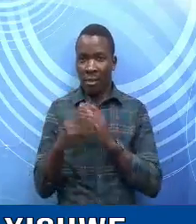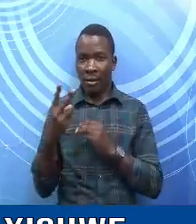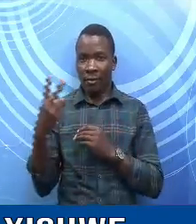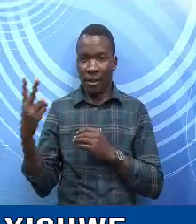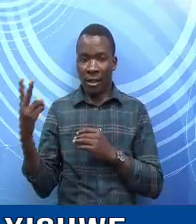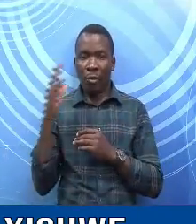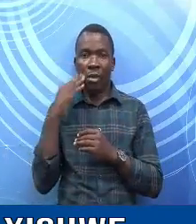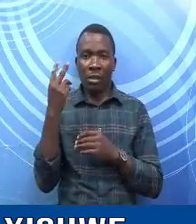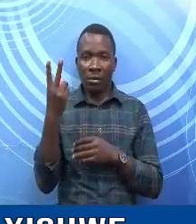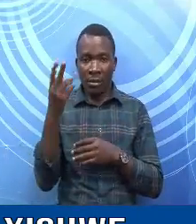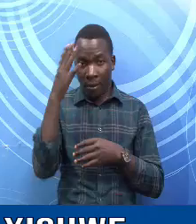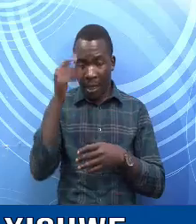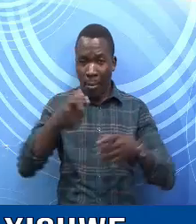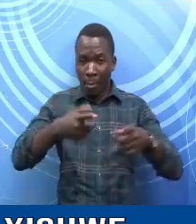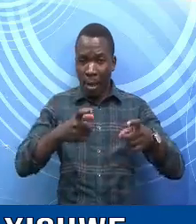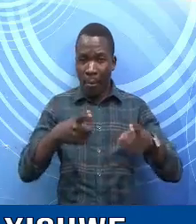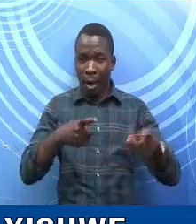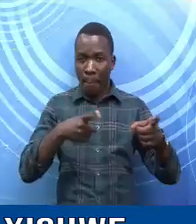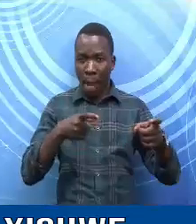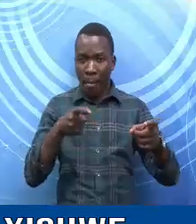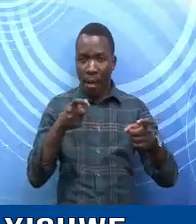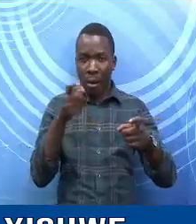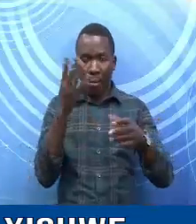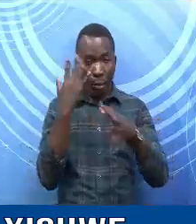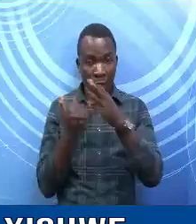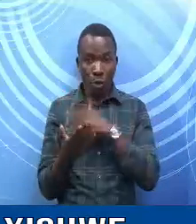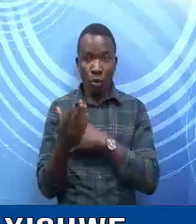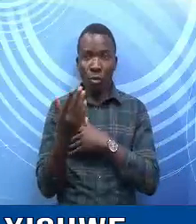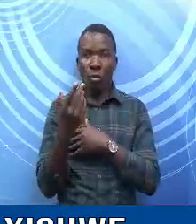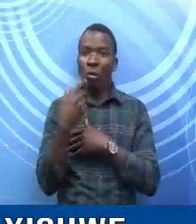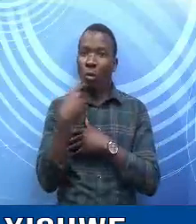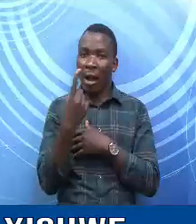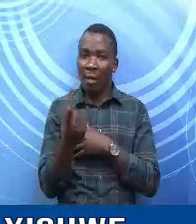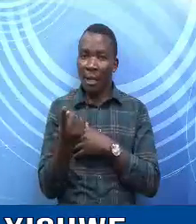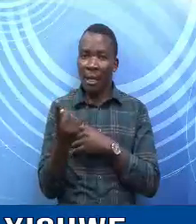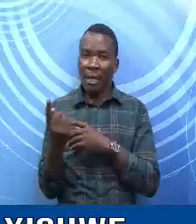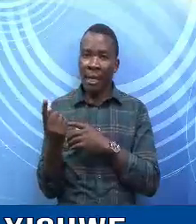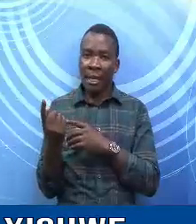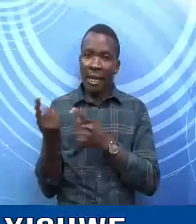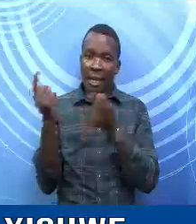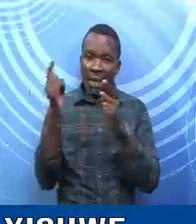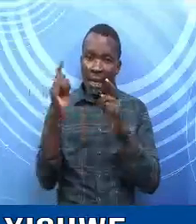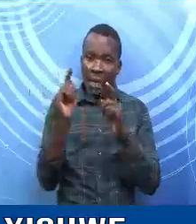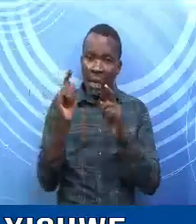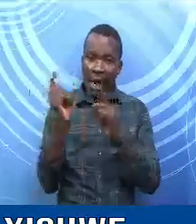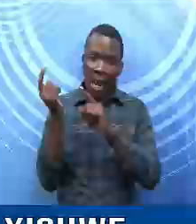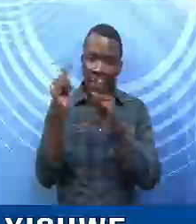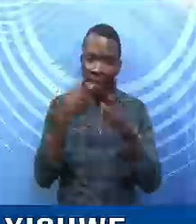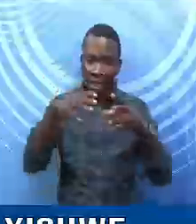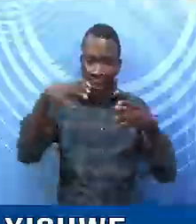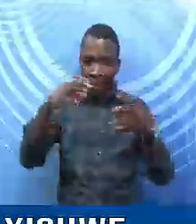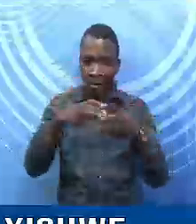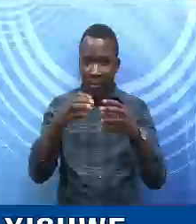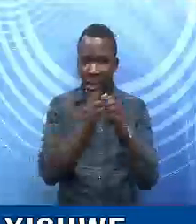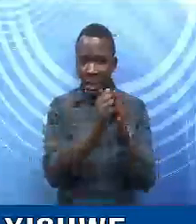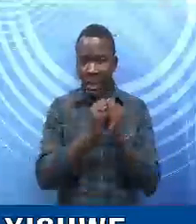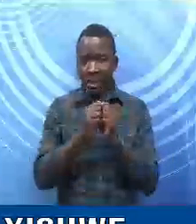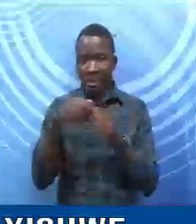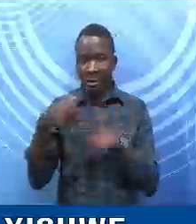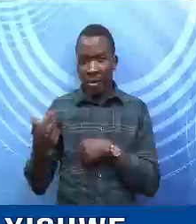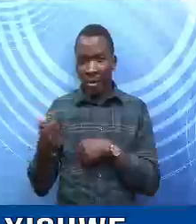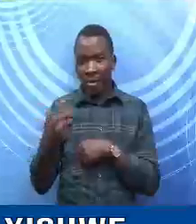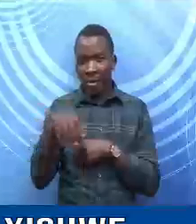bikomere by'amasasu yarashwe mu gitondo cyo kuri uyu wa mbere. Antanizio yagabweho igitero ari kumwe n'undi mutaliyani w'umupolisi uri mu butumwa bwo